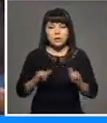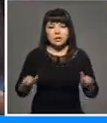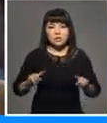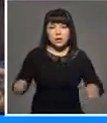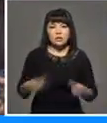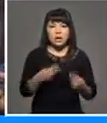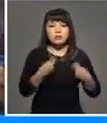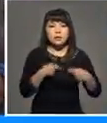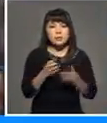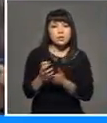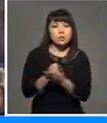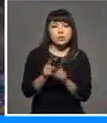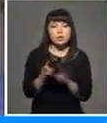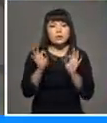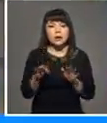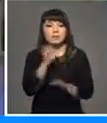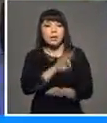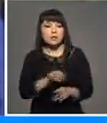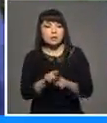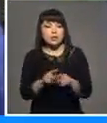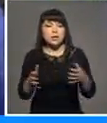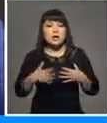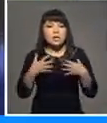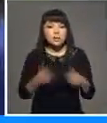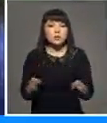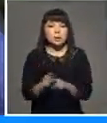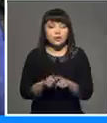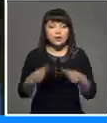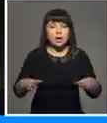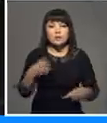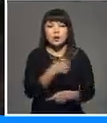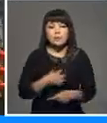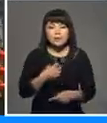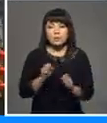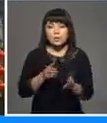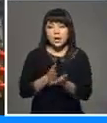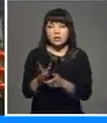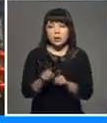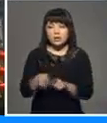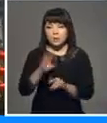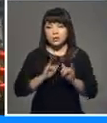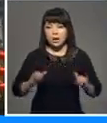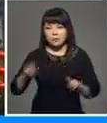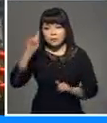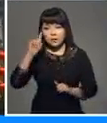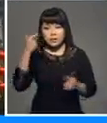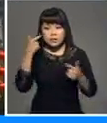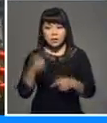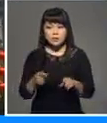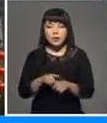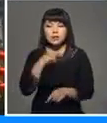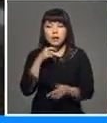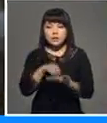еңбек ресурстарын ұтымды пайдаланып, денсаулық сақтау, білім беру секілді аса маңызды салаларды үйлесімді дамыта білгеннің де